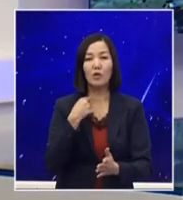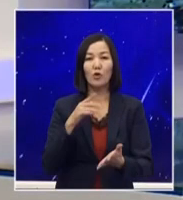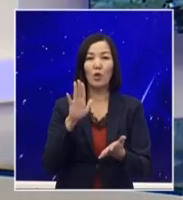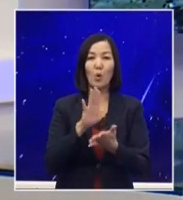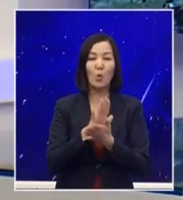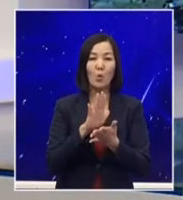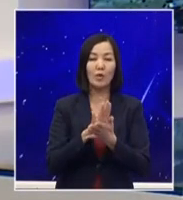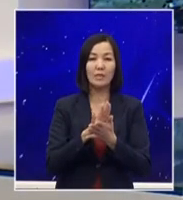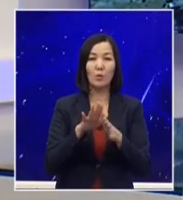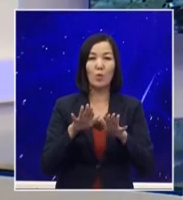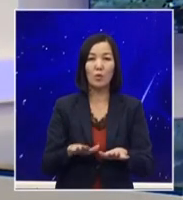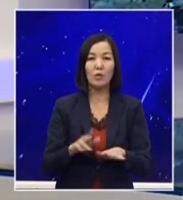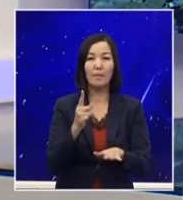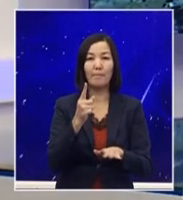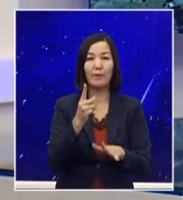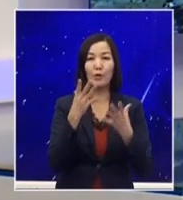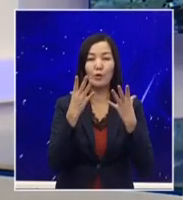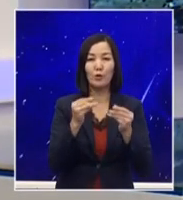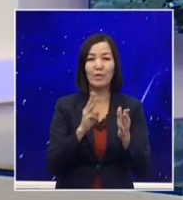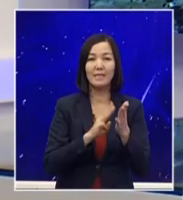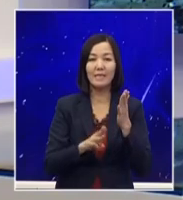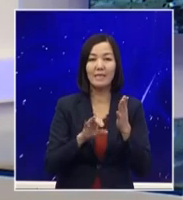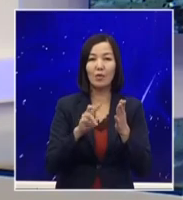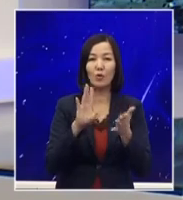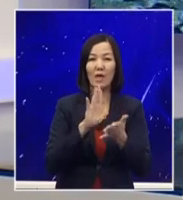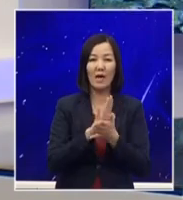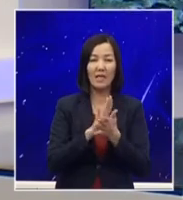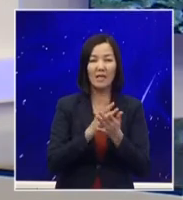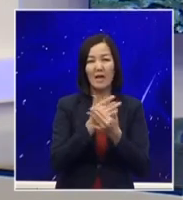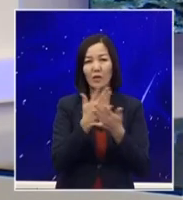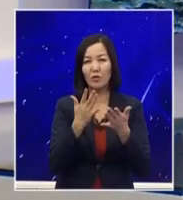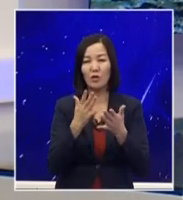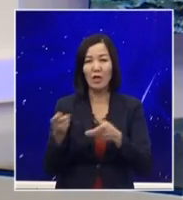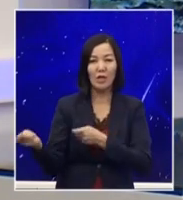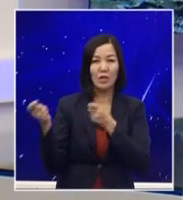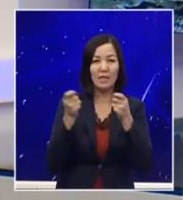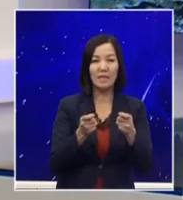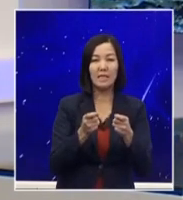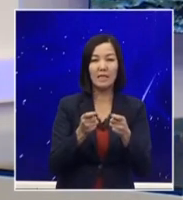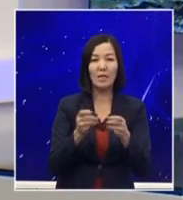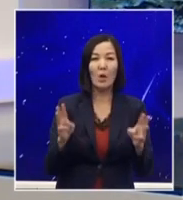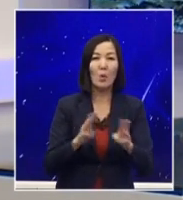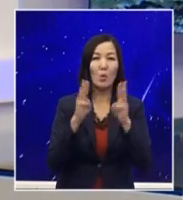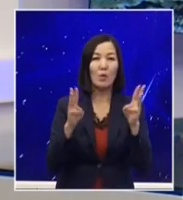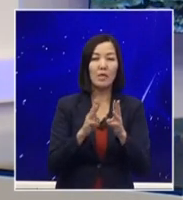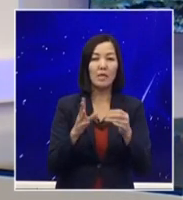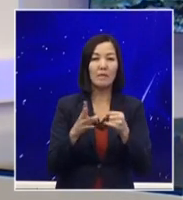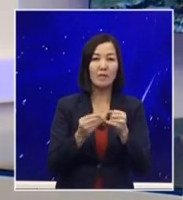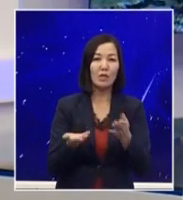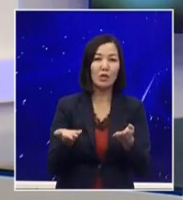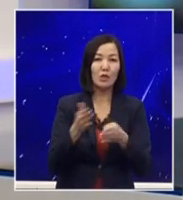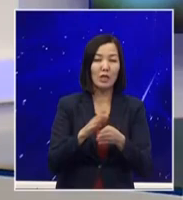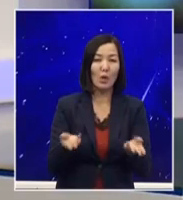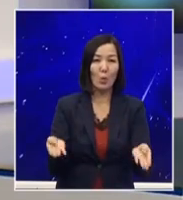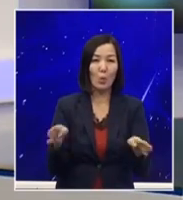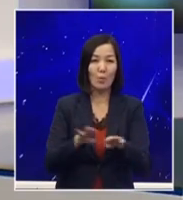Талдықорған қоқыс полигонына күніне 80 тоннадан астам қатты тұрмыстық қалдық жеткізіледі. Қажетсізі не өртенеді, не жерге көміледі. Екі